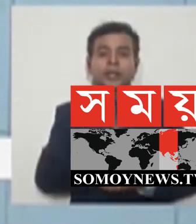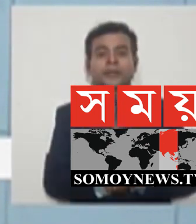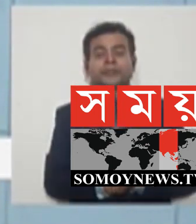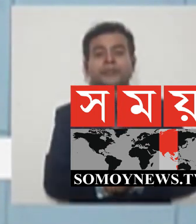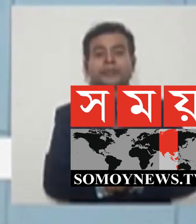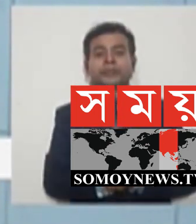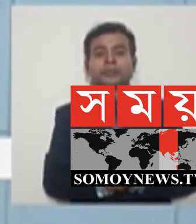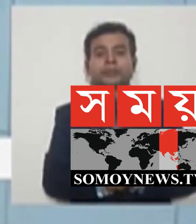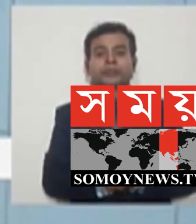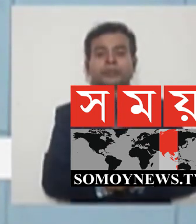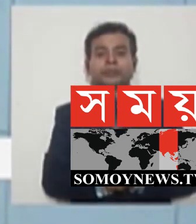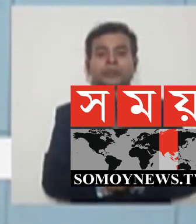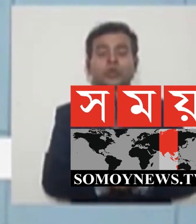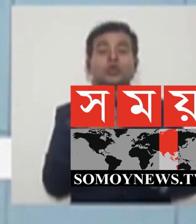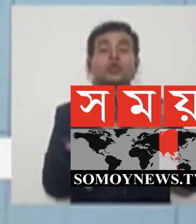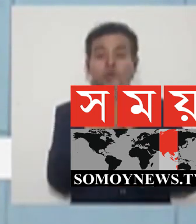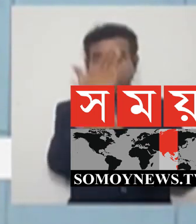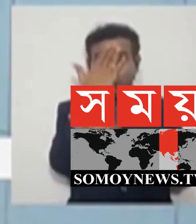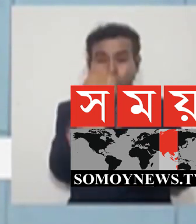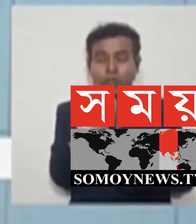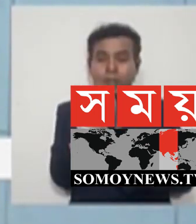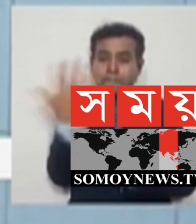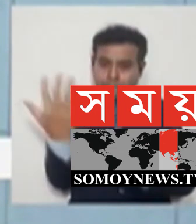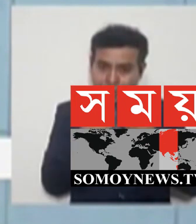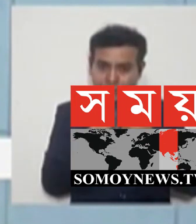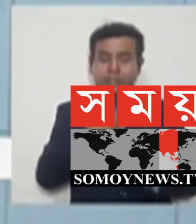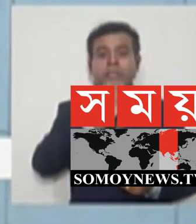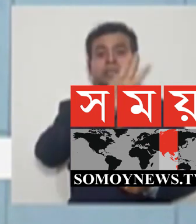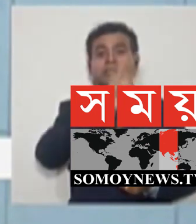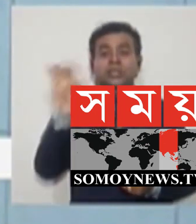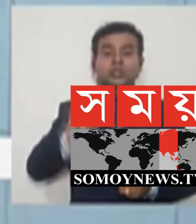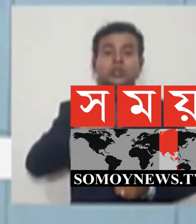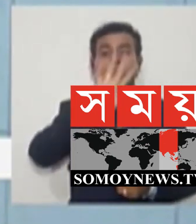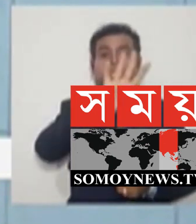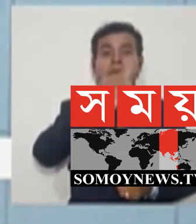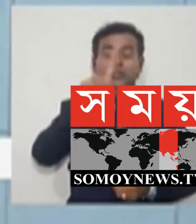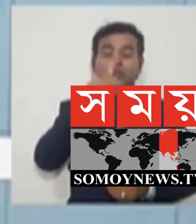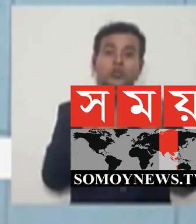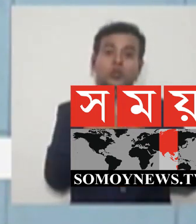নতুন রোগী শনাক্ত হয়েছে 341 জন এবং এ পর্যন্ত রোগী শনাক্ত